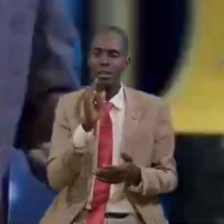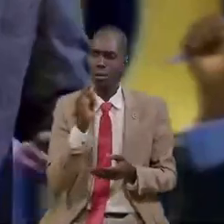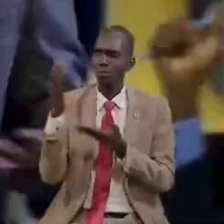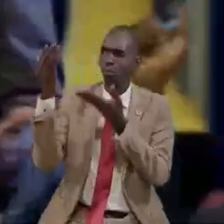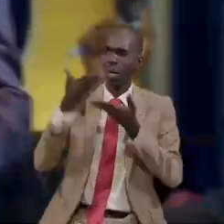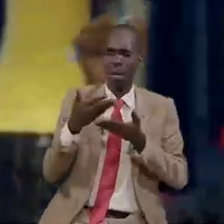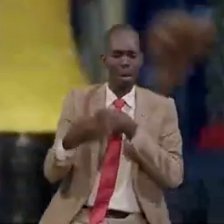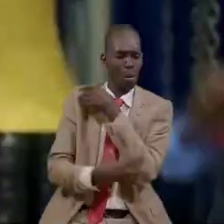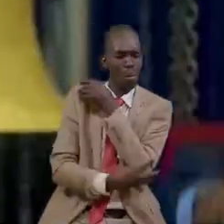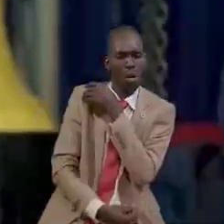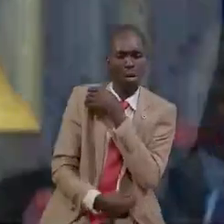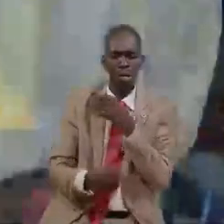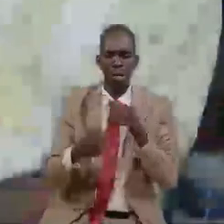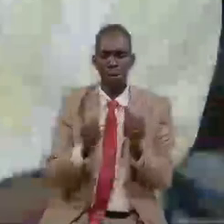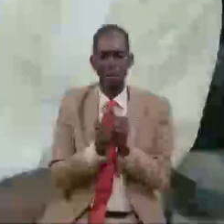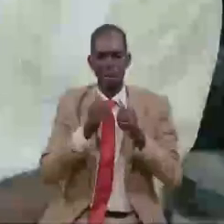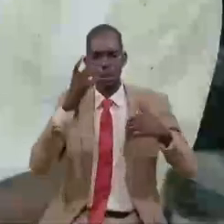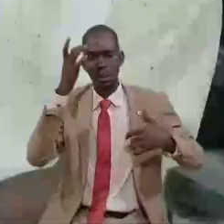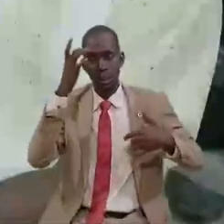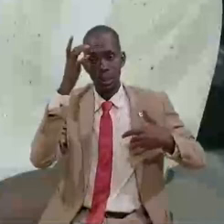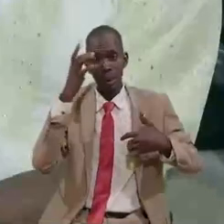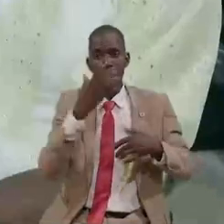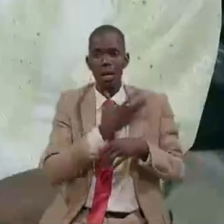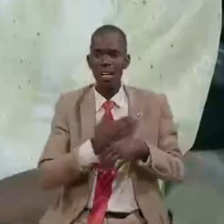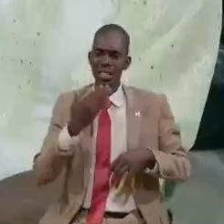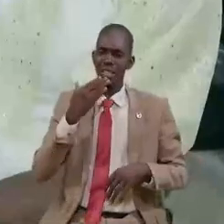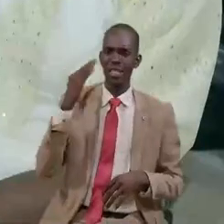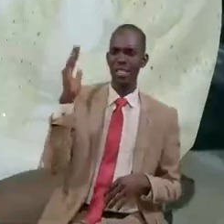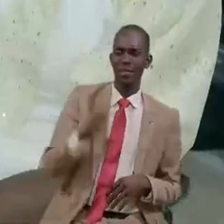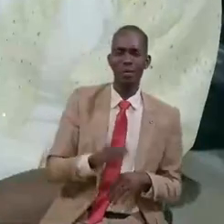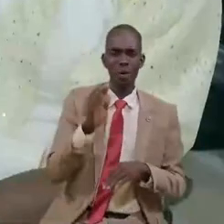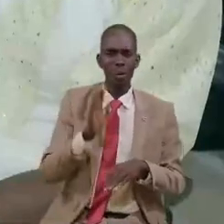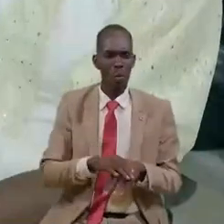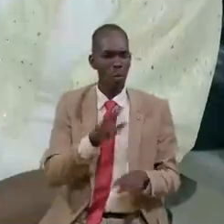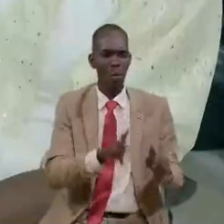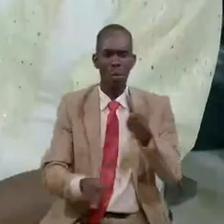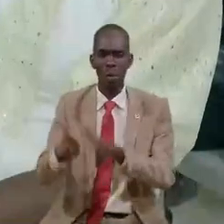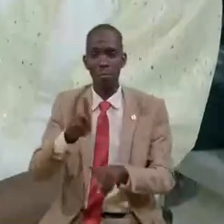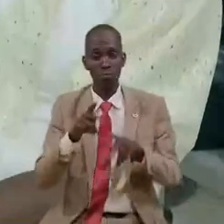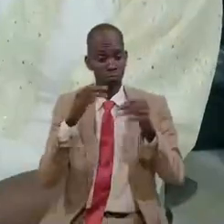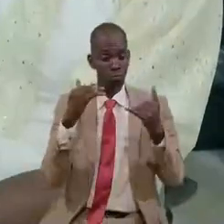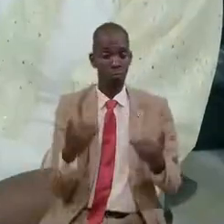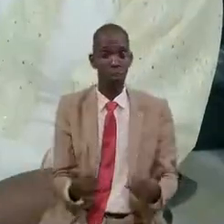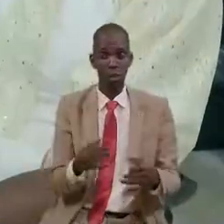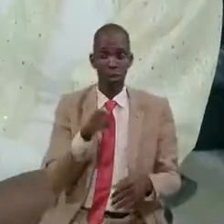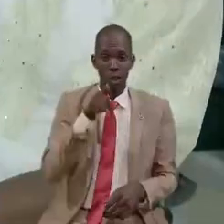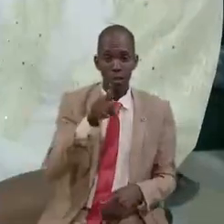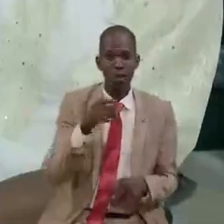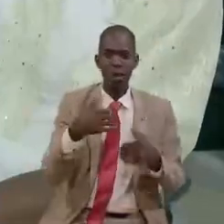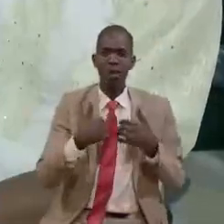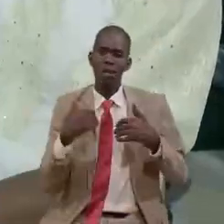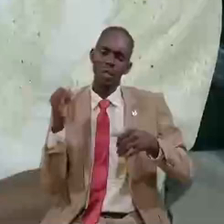gens de pauvreté, de précarité et de maladie et des choses mauvaises sur les gens, maintenant, vous les avez